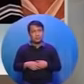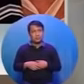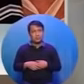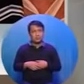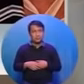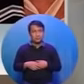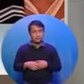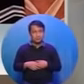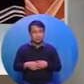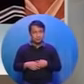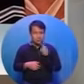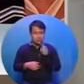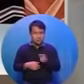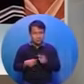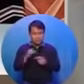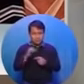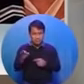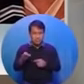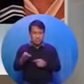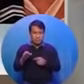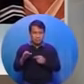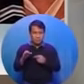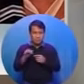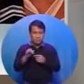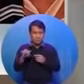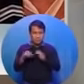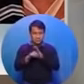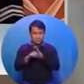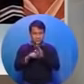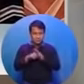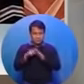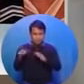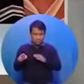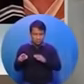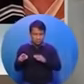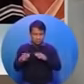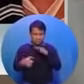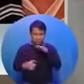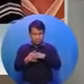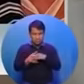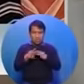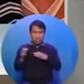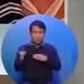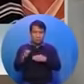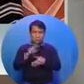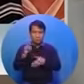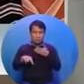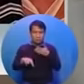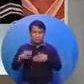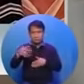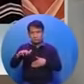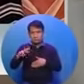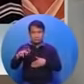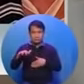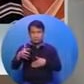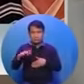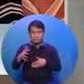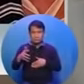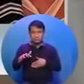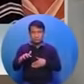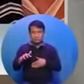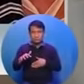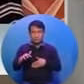po? Sakali lang ma'am ha, na lumitaw na alanganin